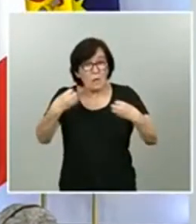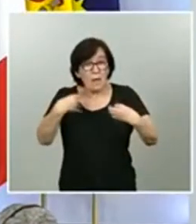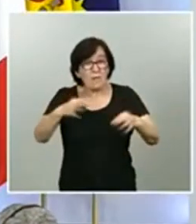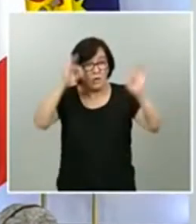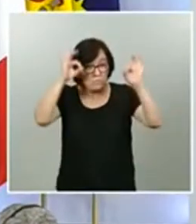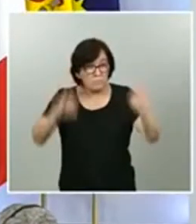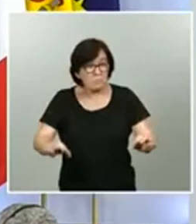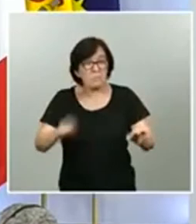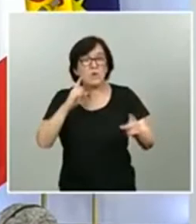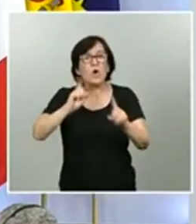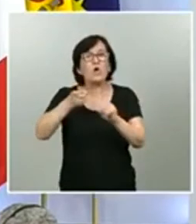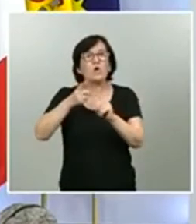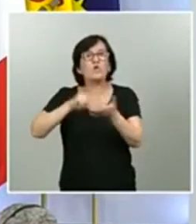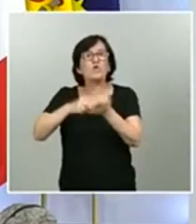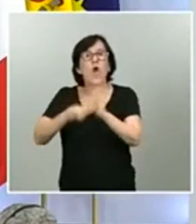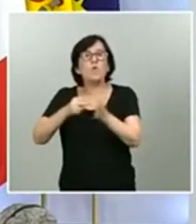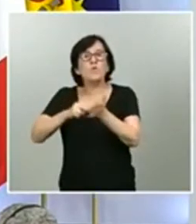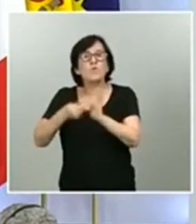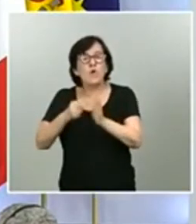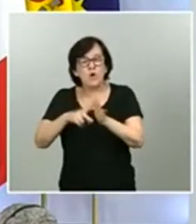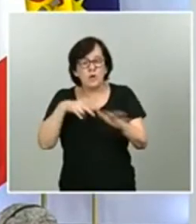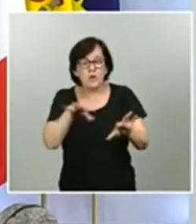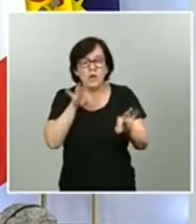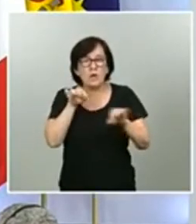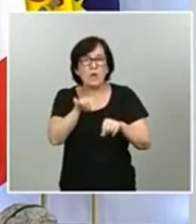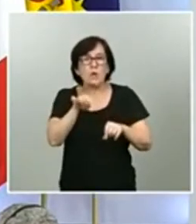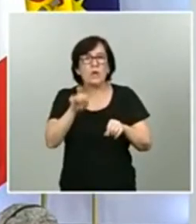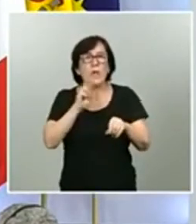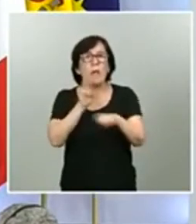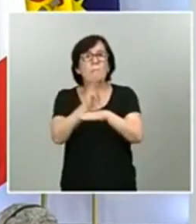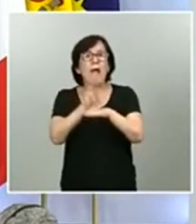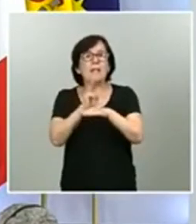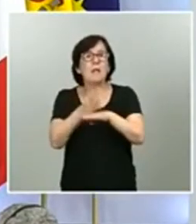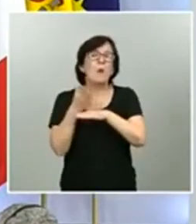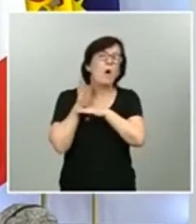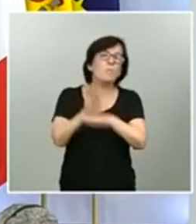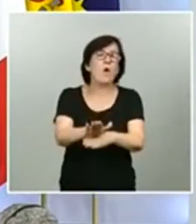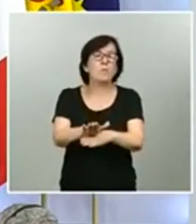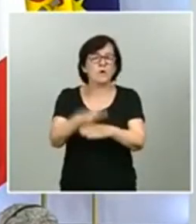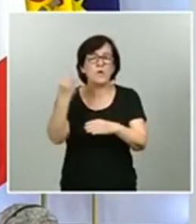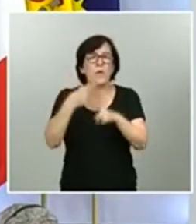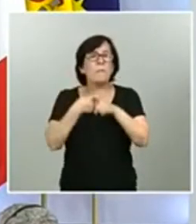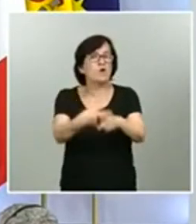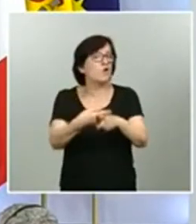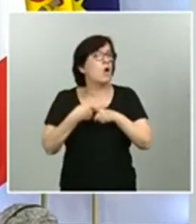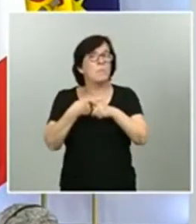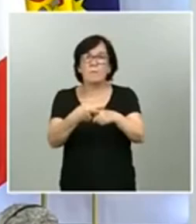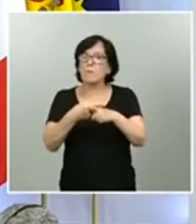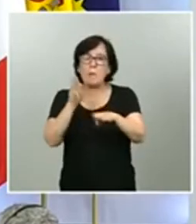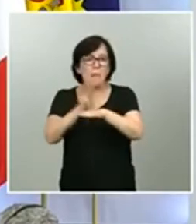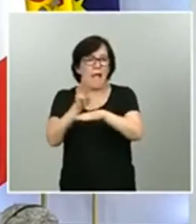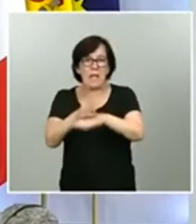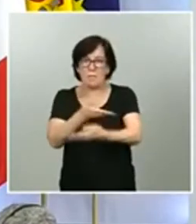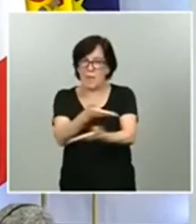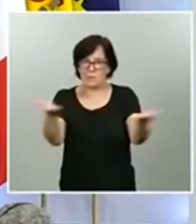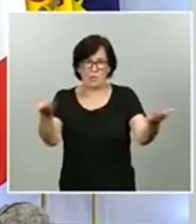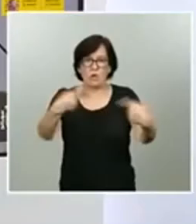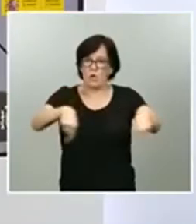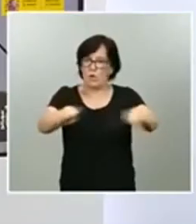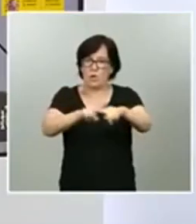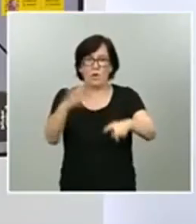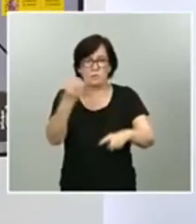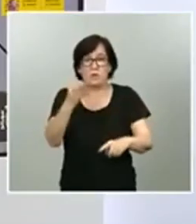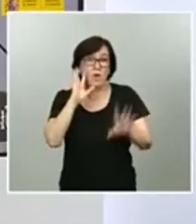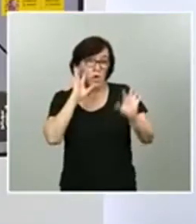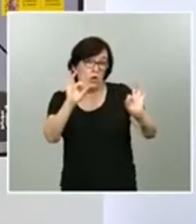proposta che dovrà essere condivisa con il Parlamento. Ovviamente, nella proposta illustreremo anche i pro e contro